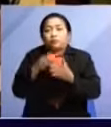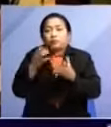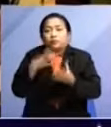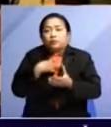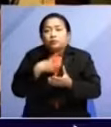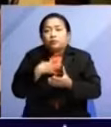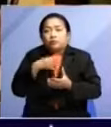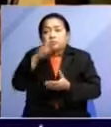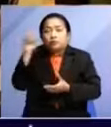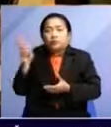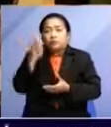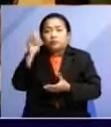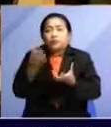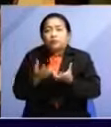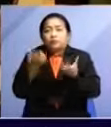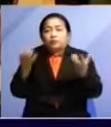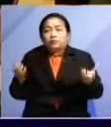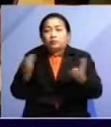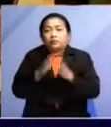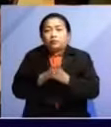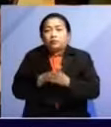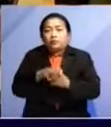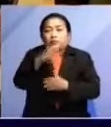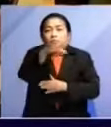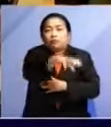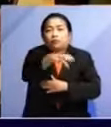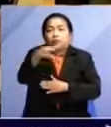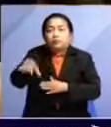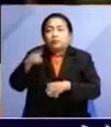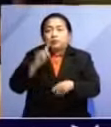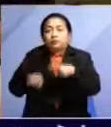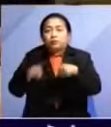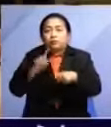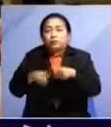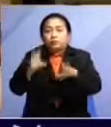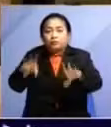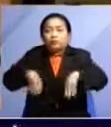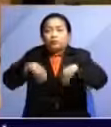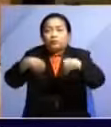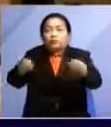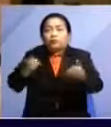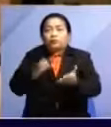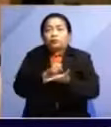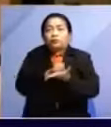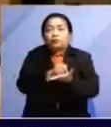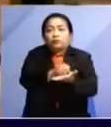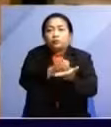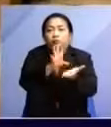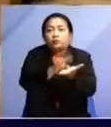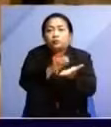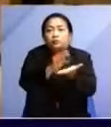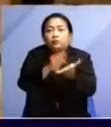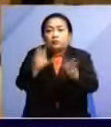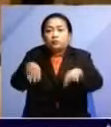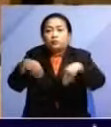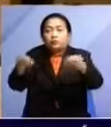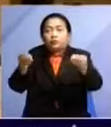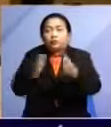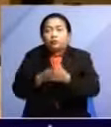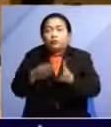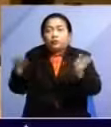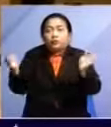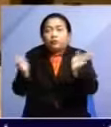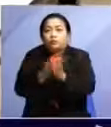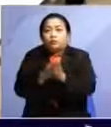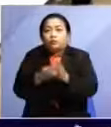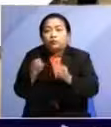ต่างๆส่งข้อมูลผู้สมควรได้รับการอุปกรณ์ดัดแปลงมายังชมรมผู้สูงอายุตำบลหนองหญ้าทรายรวบรวม